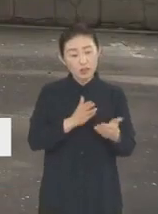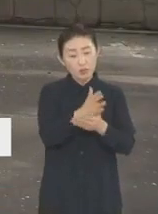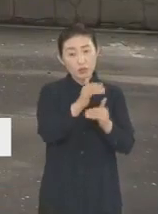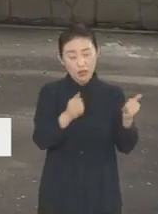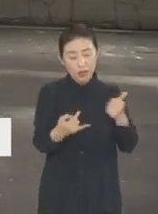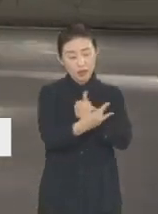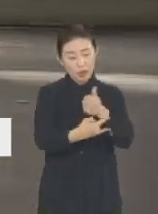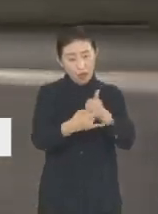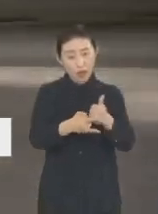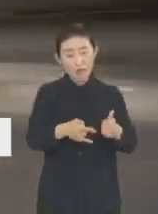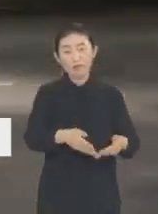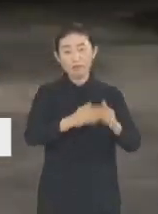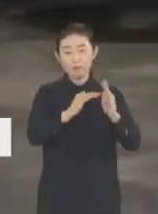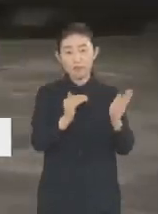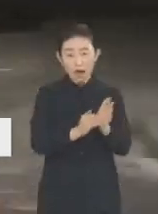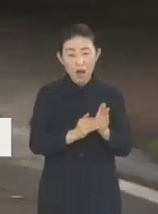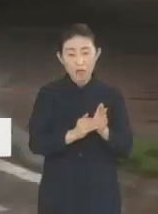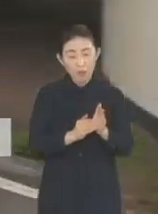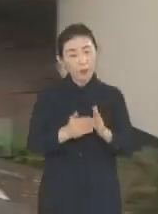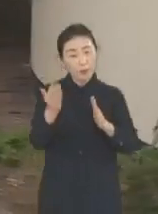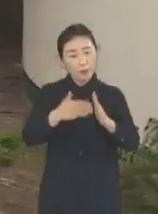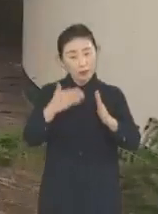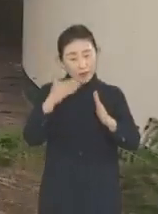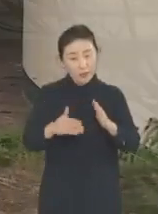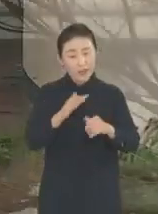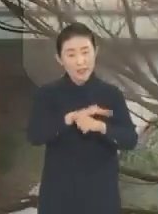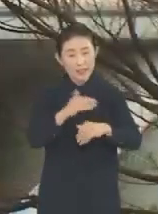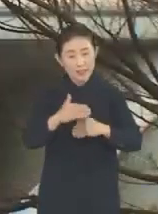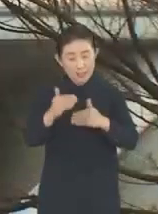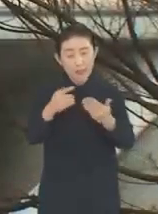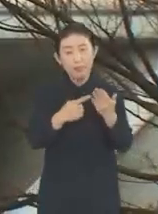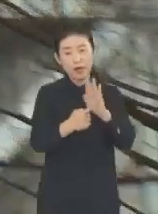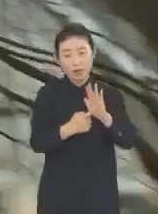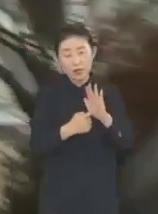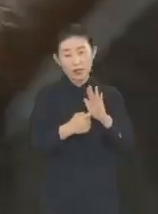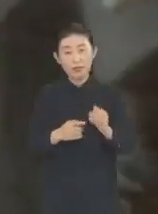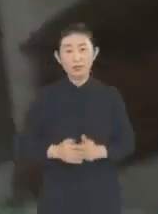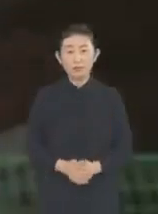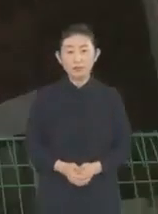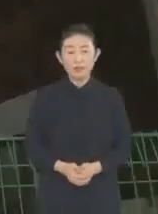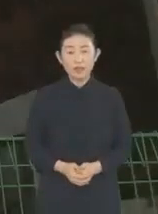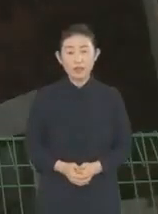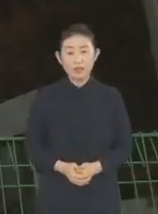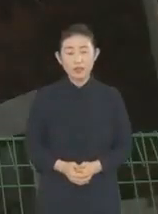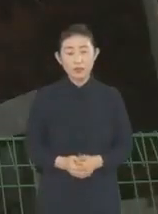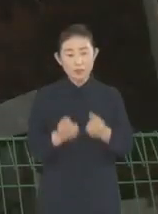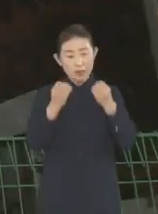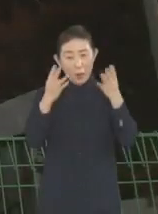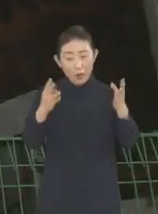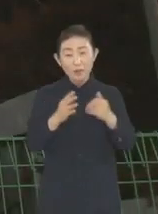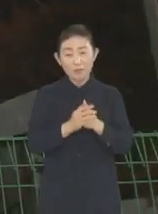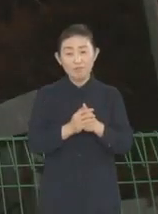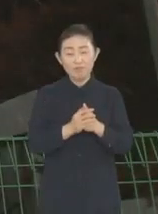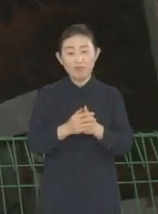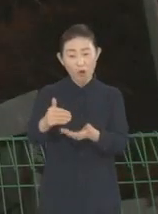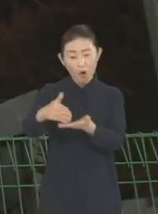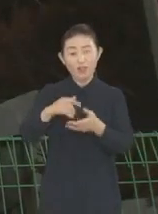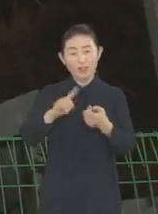구성된 추진위원회를 통해 공정하게 진행하겠다고 밝혔지만 새로운 변수에 고민하고 있습니다. TJB 김진석입니다.